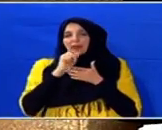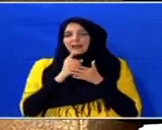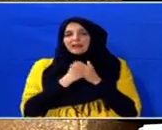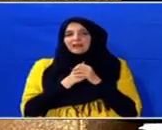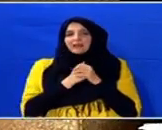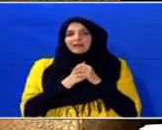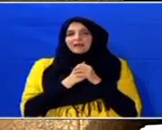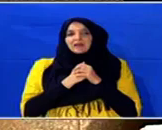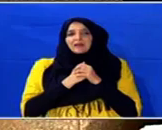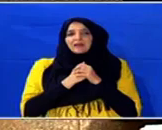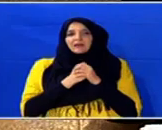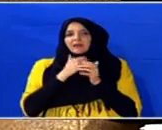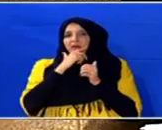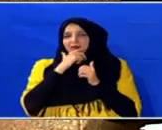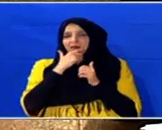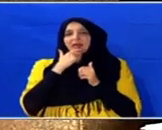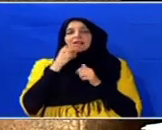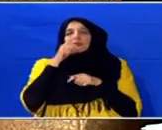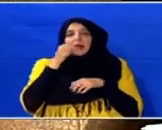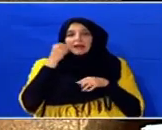خويا توفيق نعم. انت تعمل أنا.